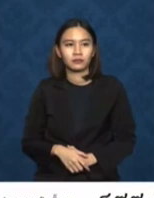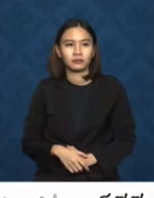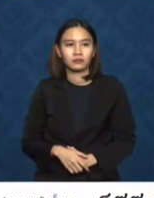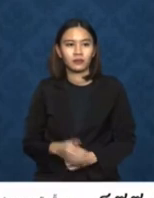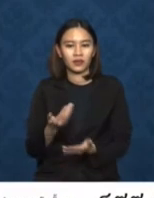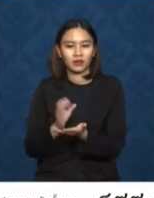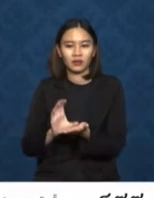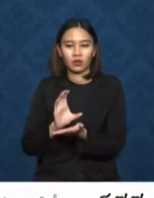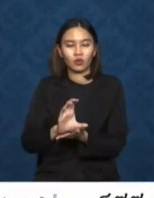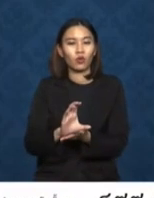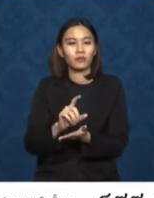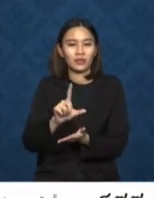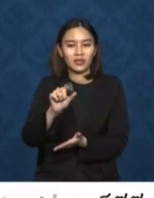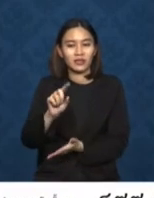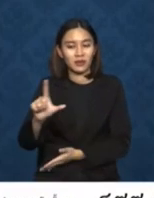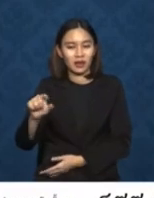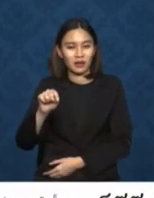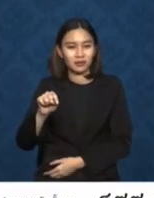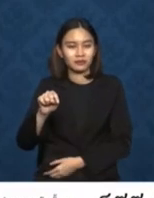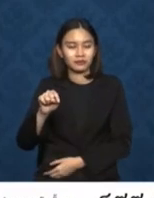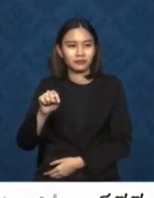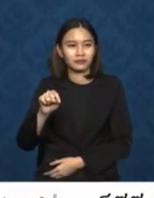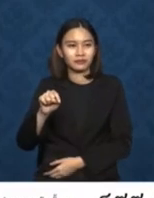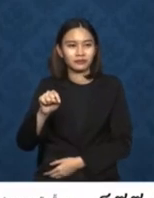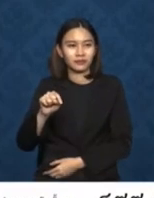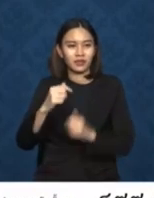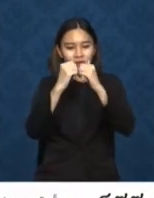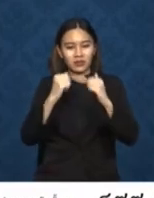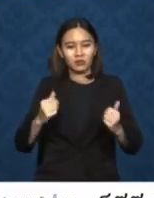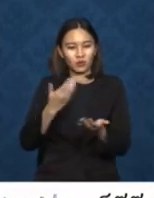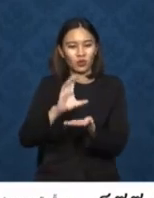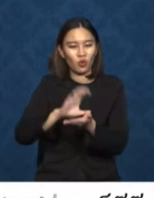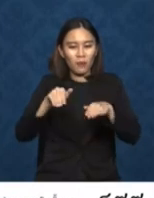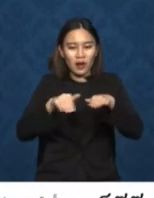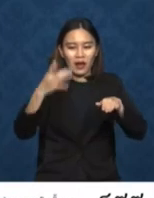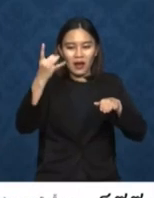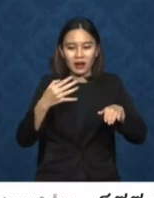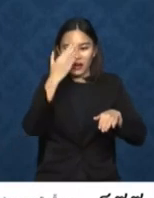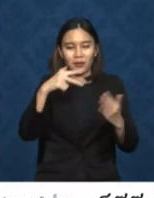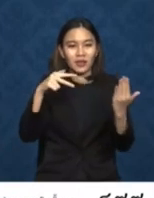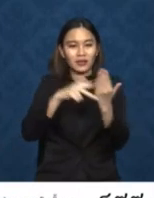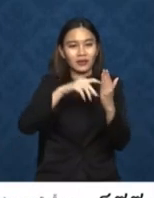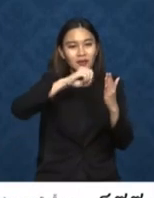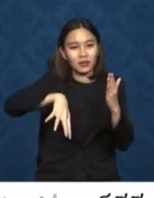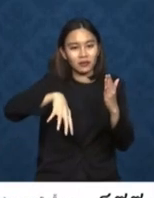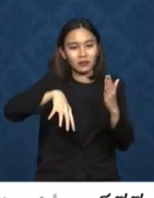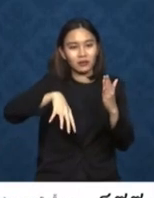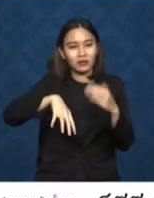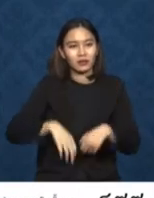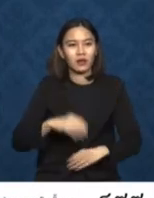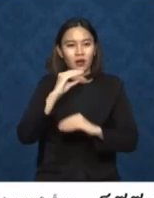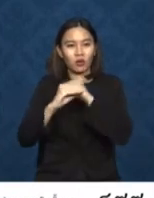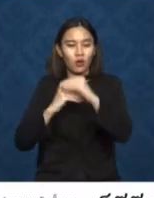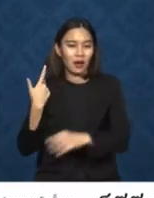การลงทุนกับงบประมาณแค่เพีง 20 ลานบาทสำนังบใช้หกเกนอะไรในการเลือกทจะตัดงบนี้ครับโครงก